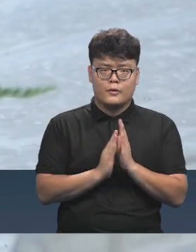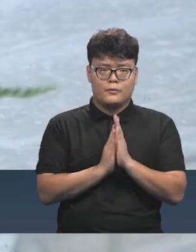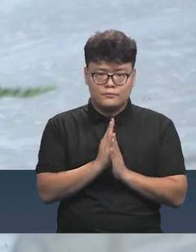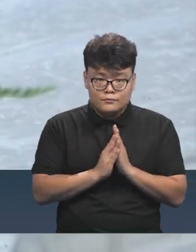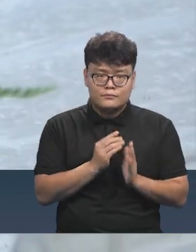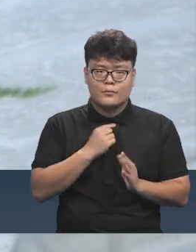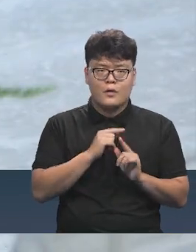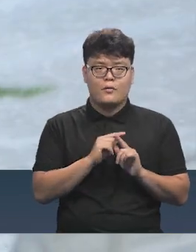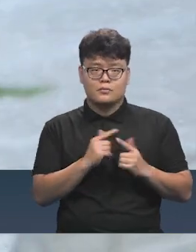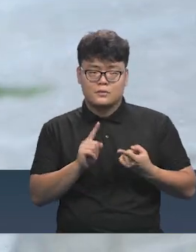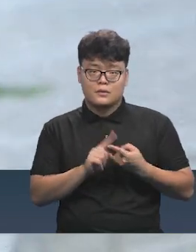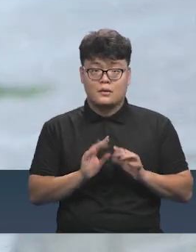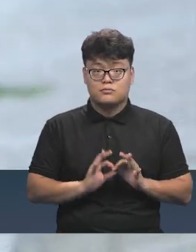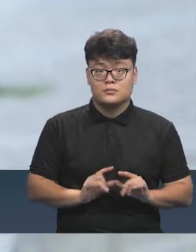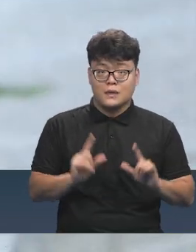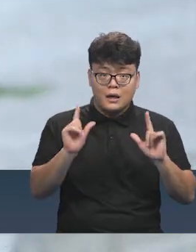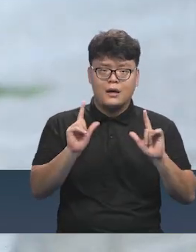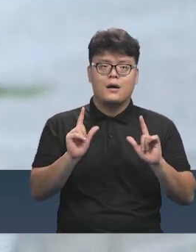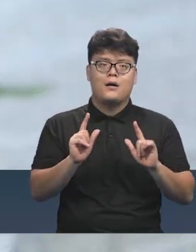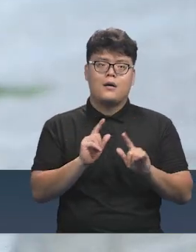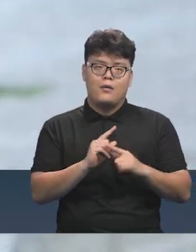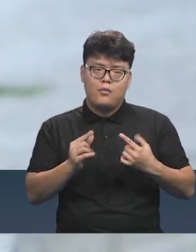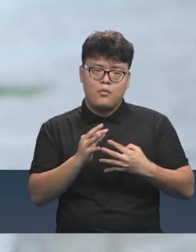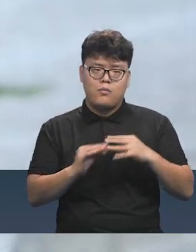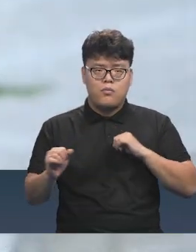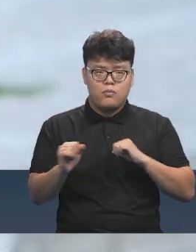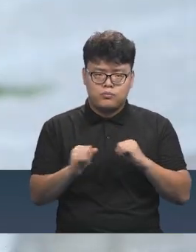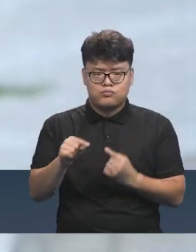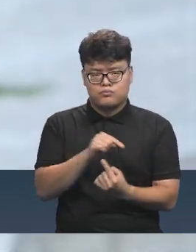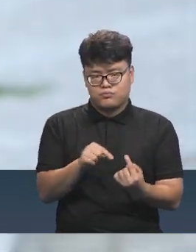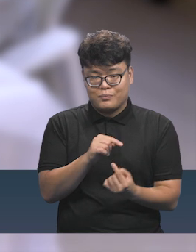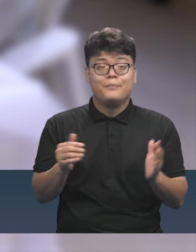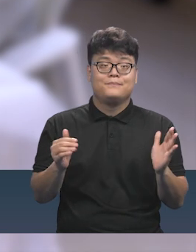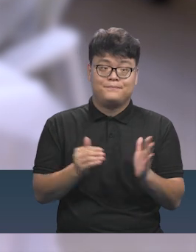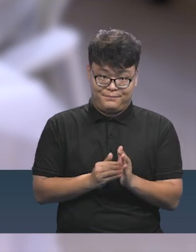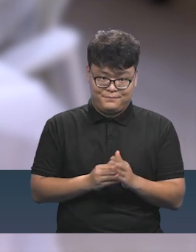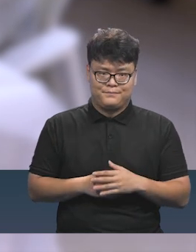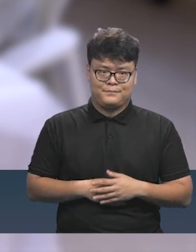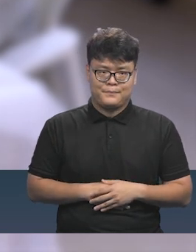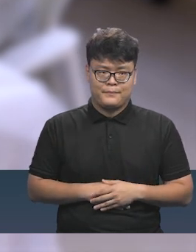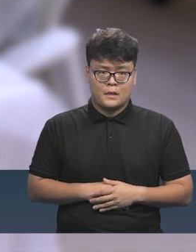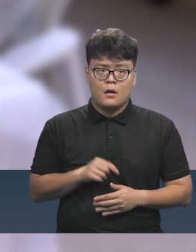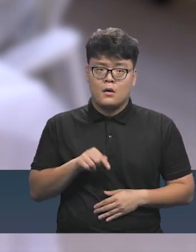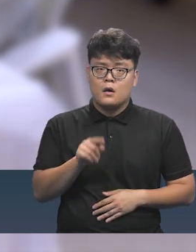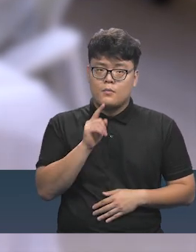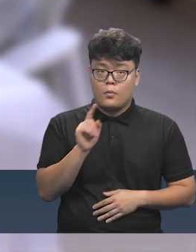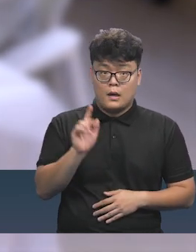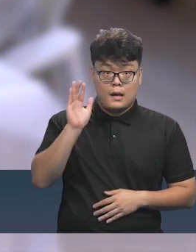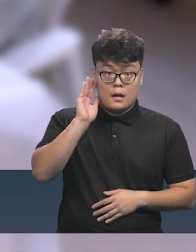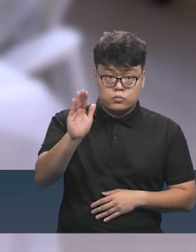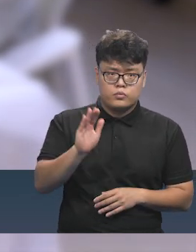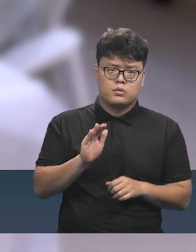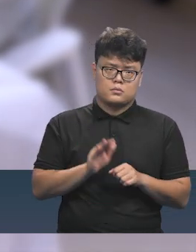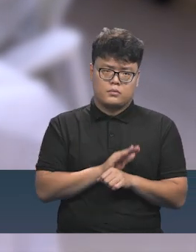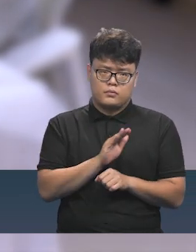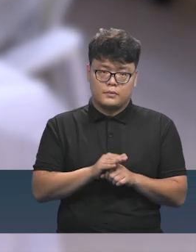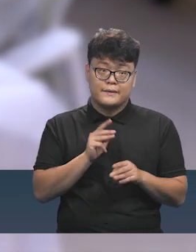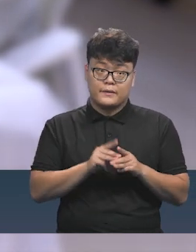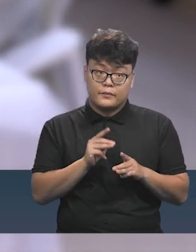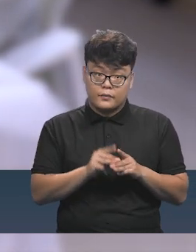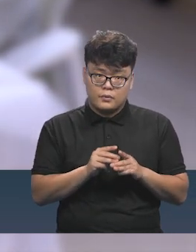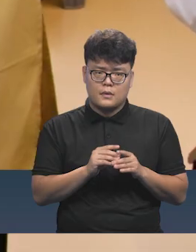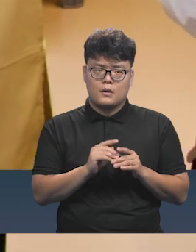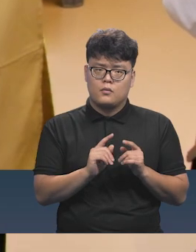만들기와 임산부 체험복 체험 소망 달기 등 임산부의 날을 축하하는 다체로운 이벤트 프로그램이